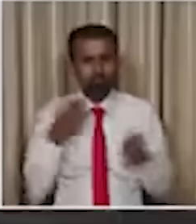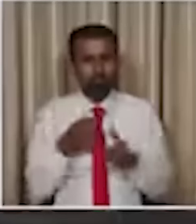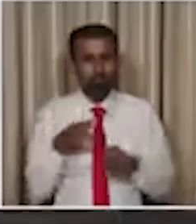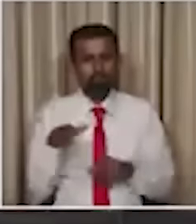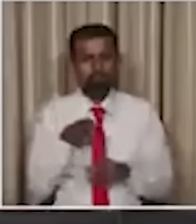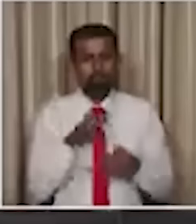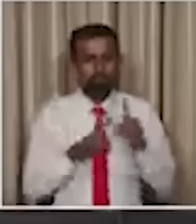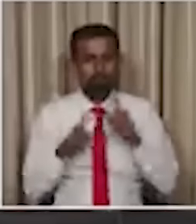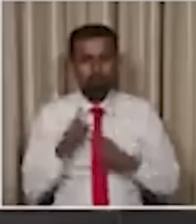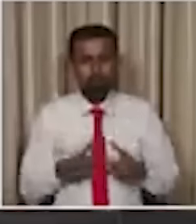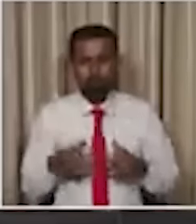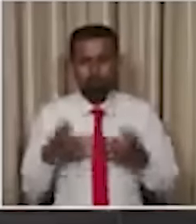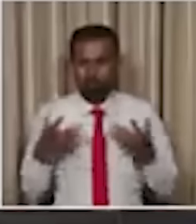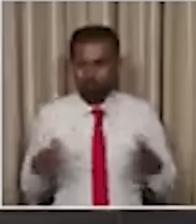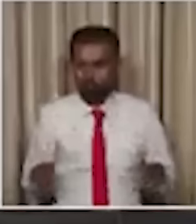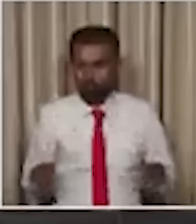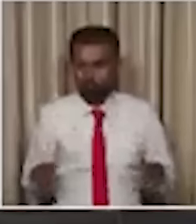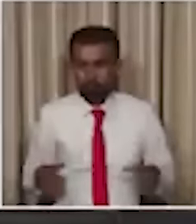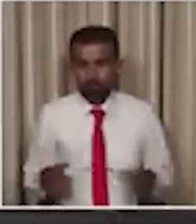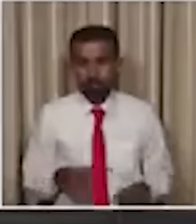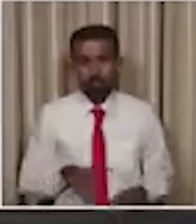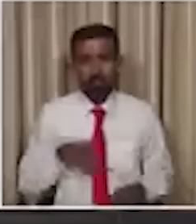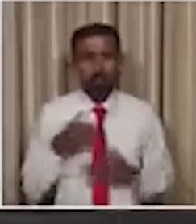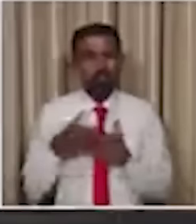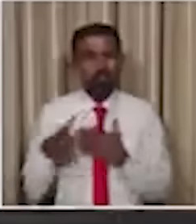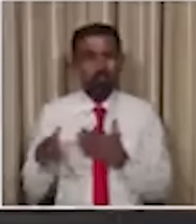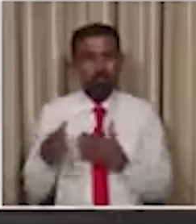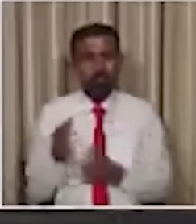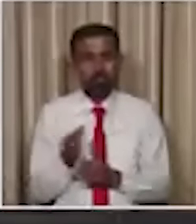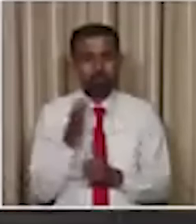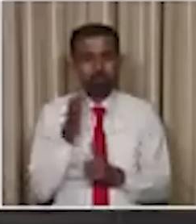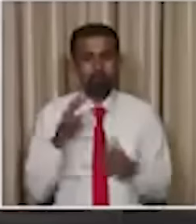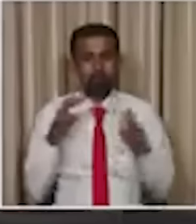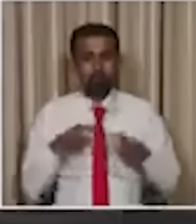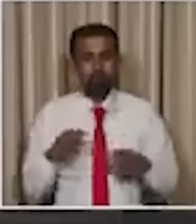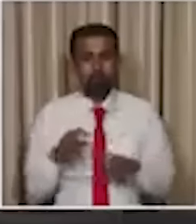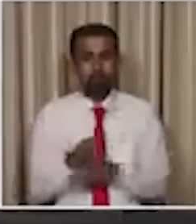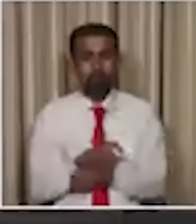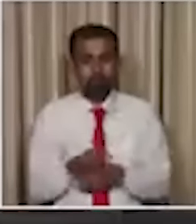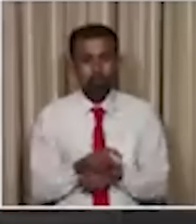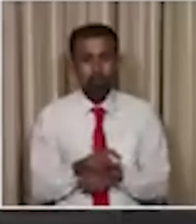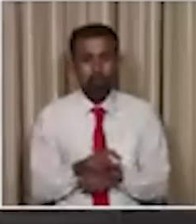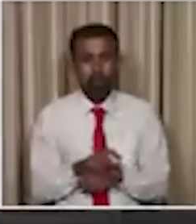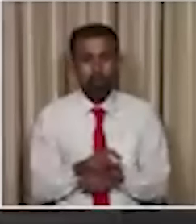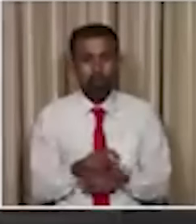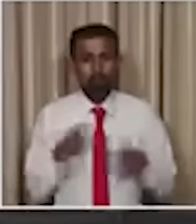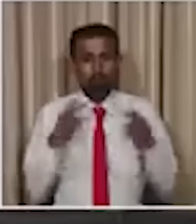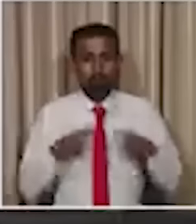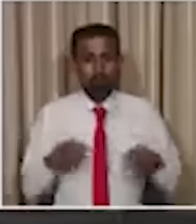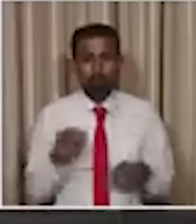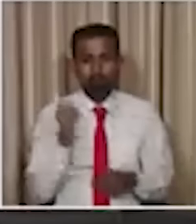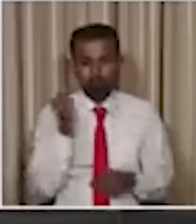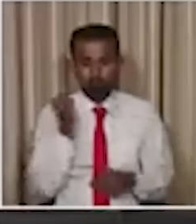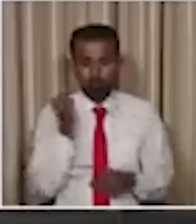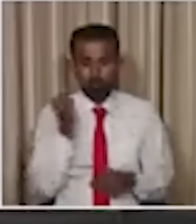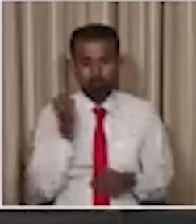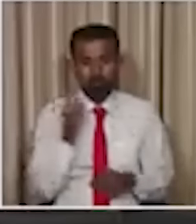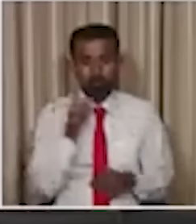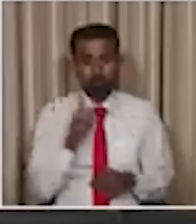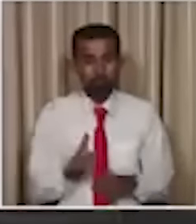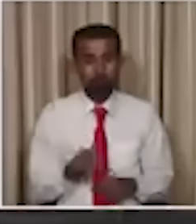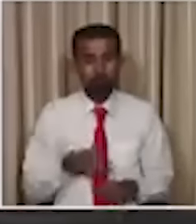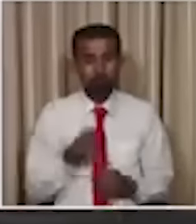කතිකාවක් නිර්මාණය විය. මෙයට ප්‍රධානම හේතුව වූයේ ජනාධිපති විමර්ශන කොමිෂන් සභාවේ විමර්ශන නිලධාරියෙකු වූ